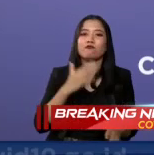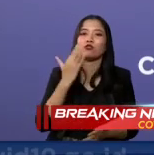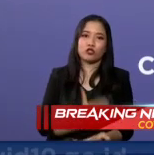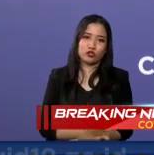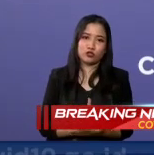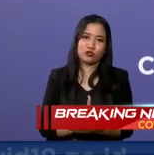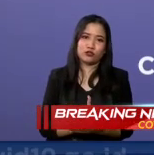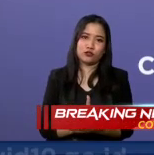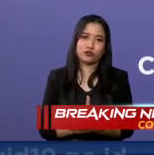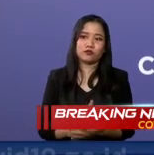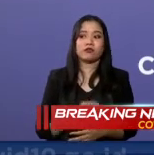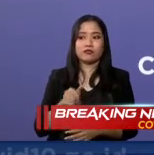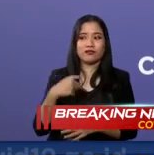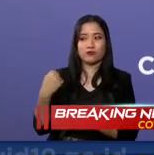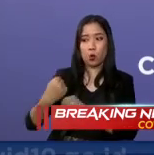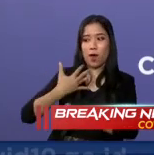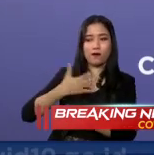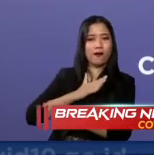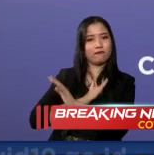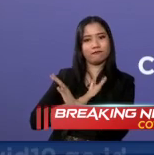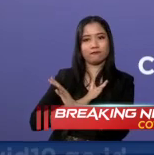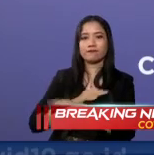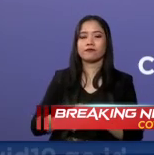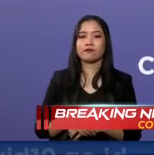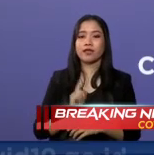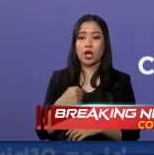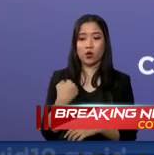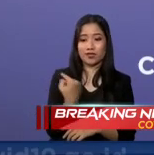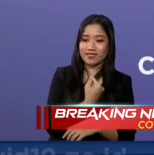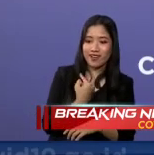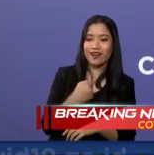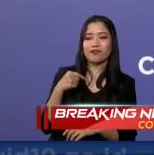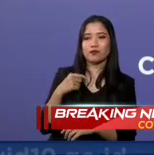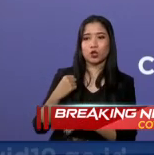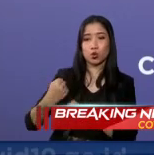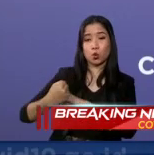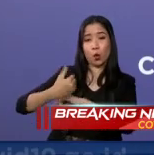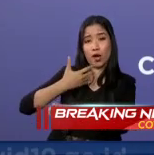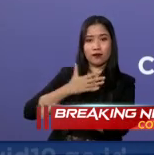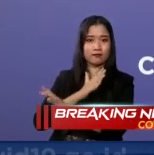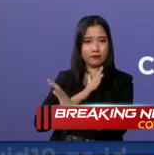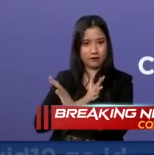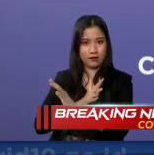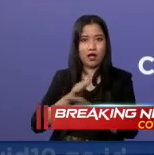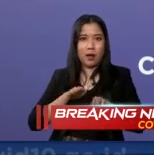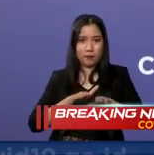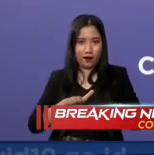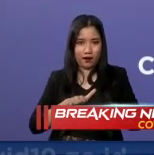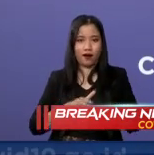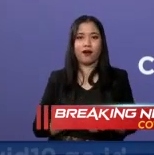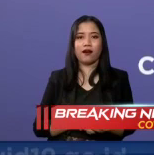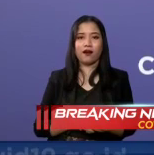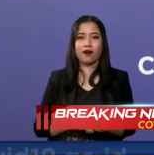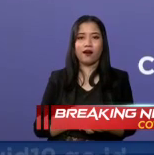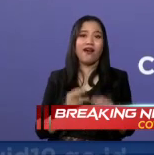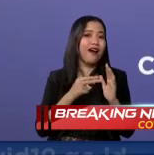akan aman dari tertular dalam kondisi kita aman dari proses penularan coffee 19 maka kita akan